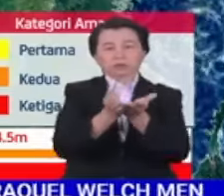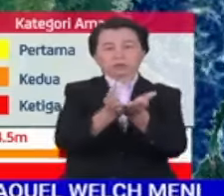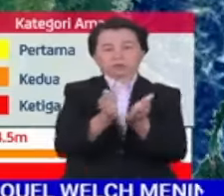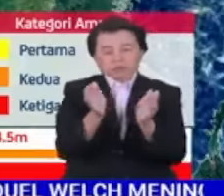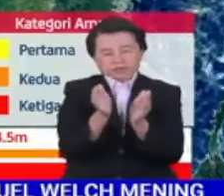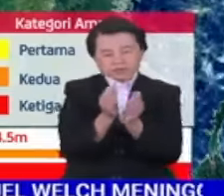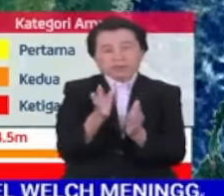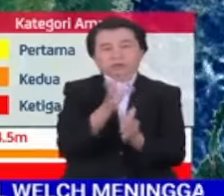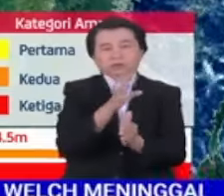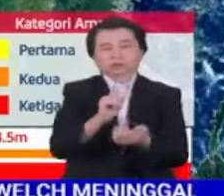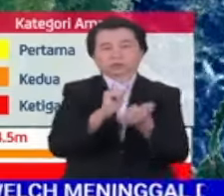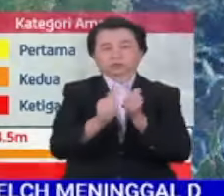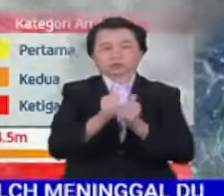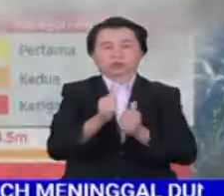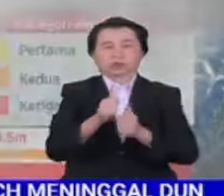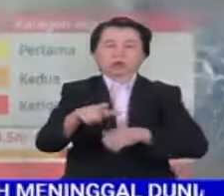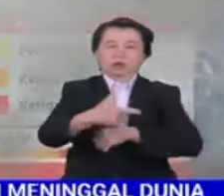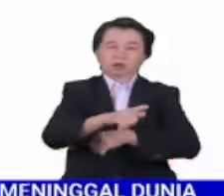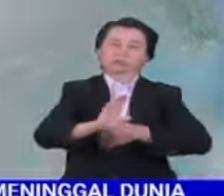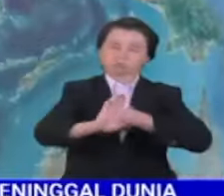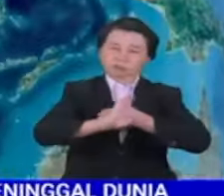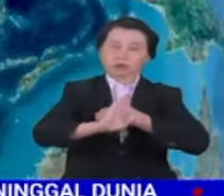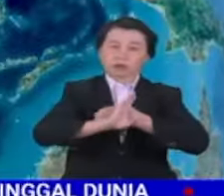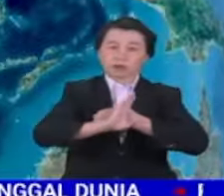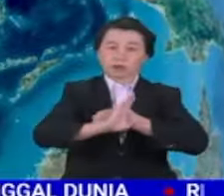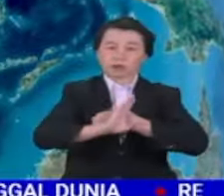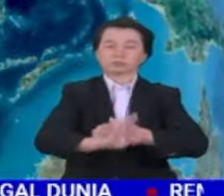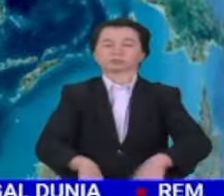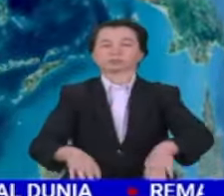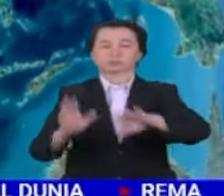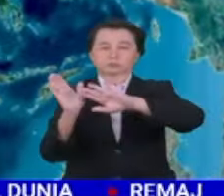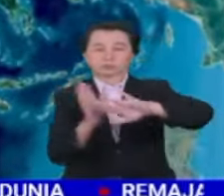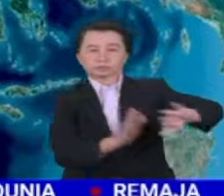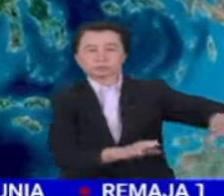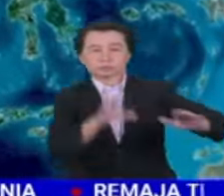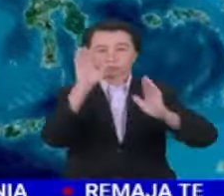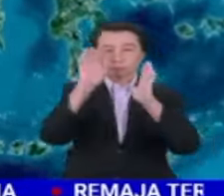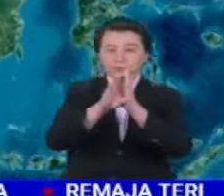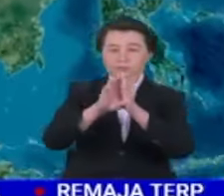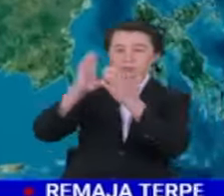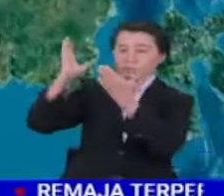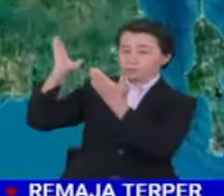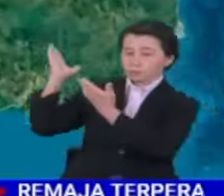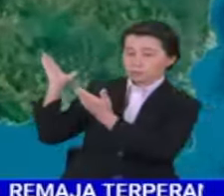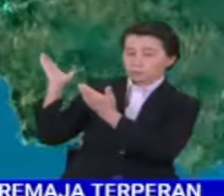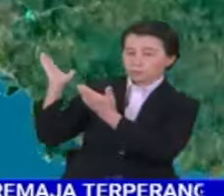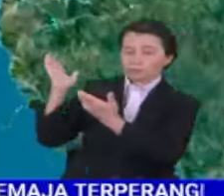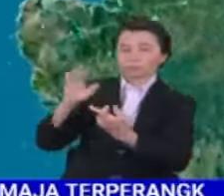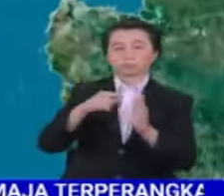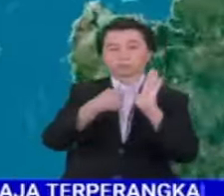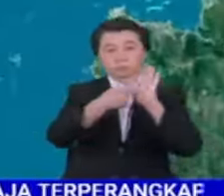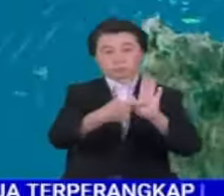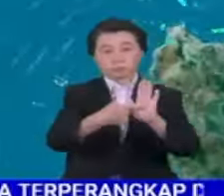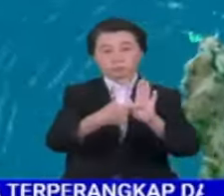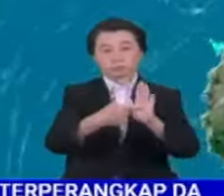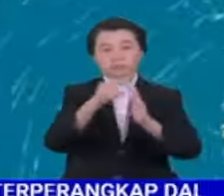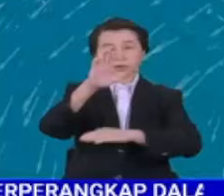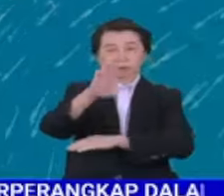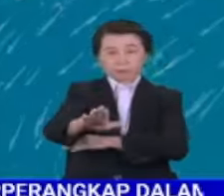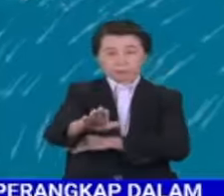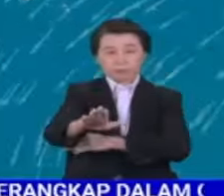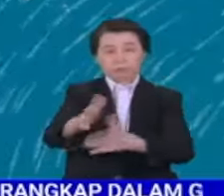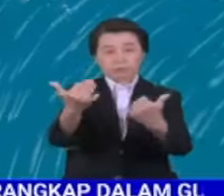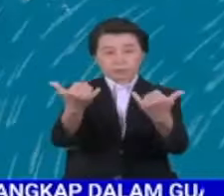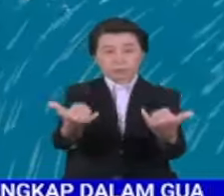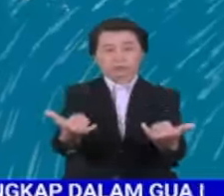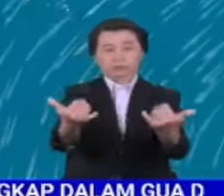laut dan juga kesukaan laut solusi kita perhatikan kepada Papa image yang menunjukkan tinjauan pada petang